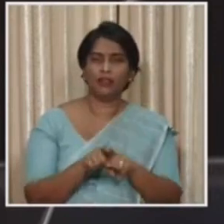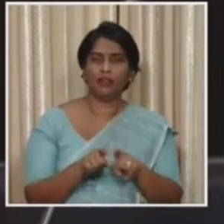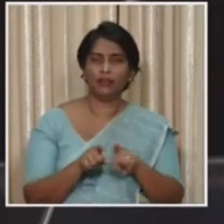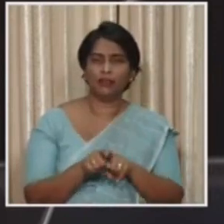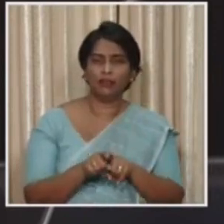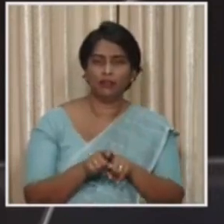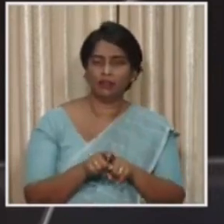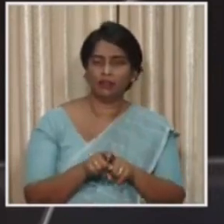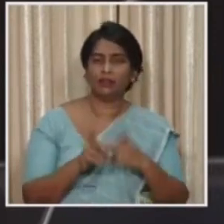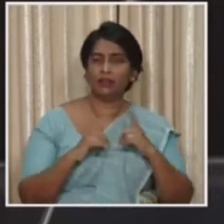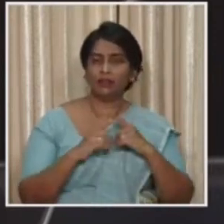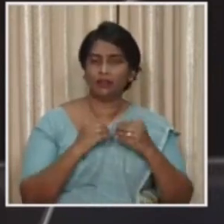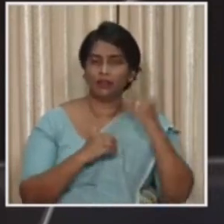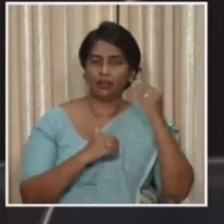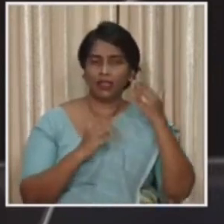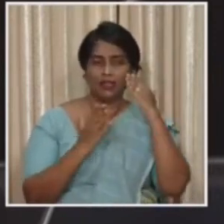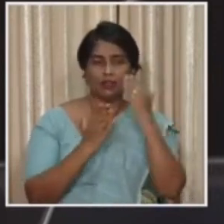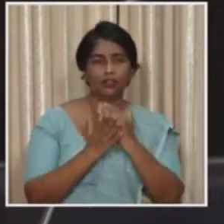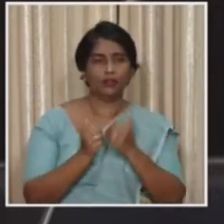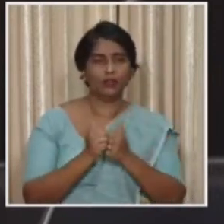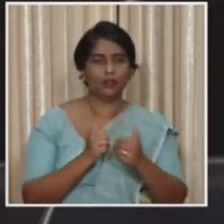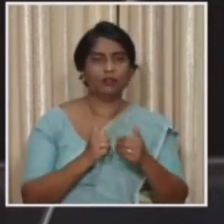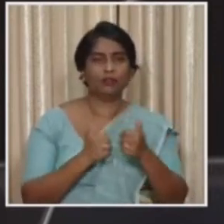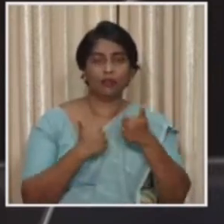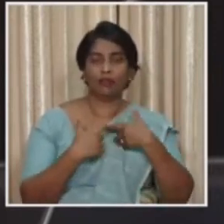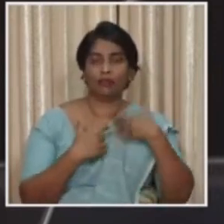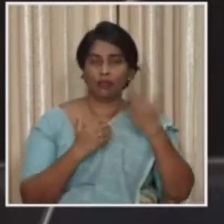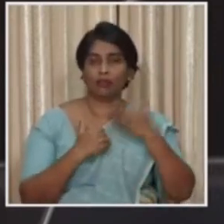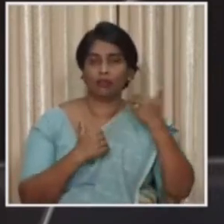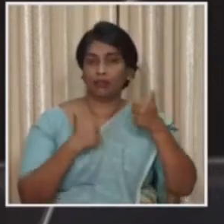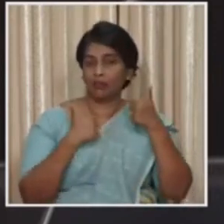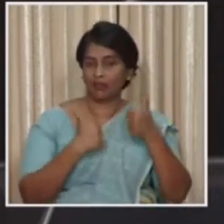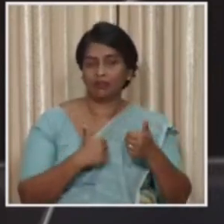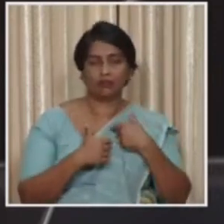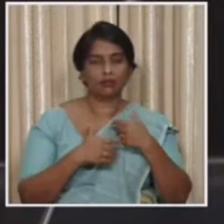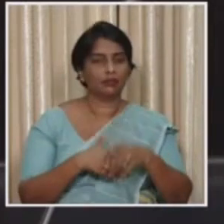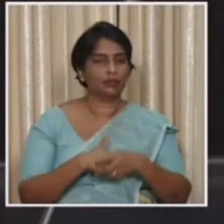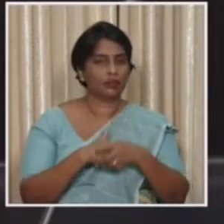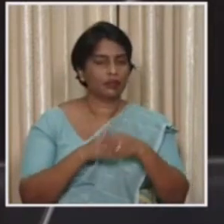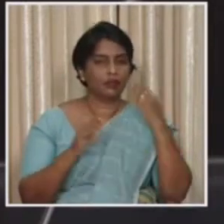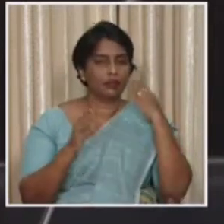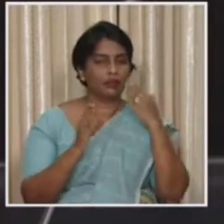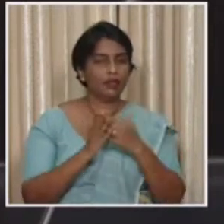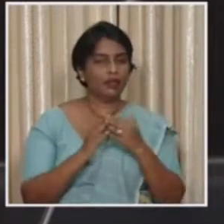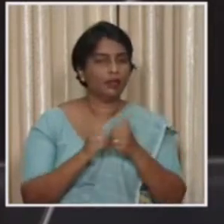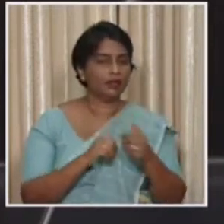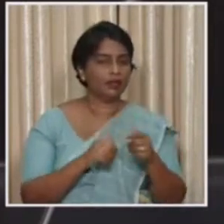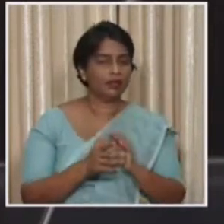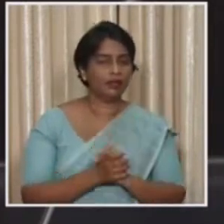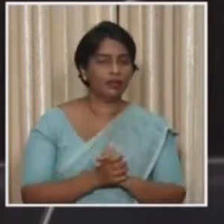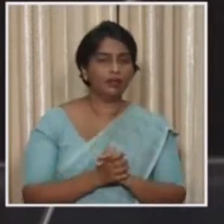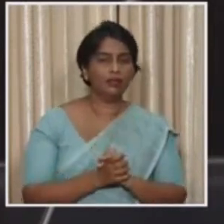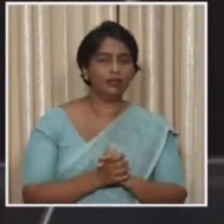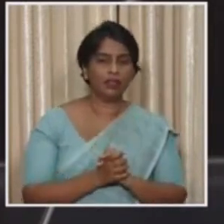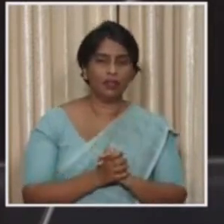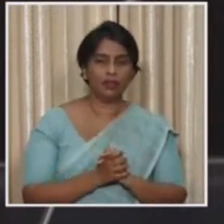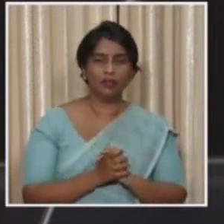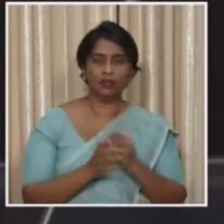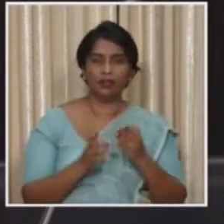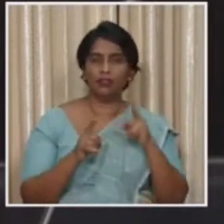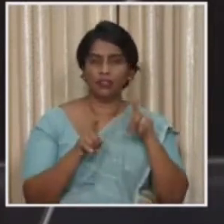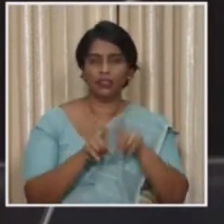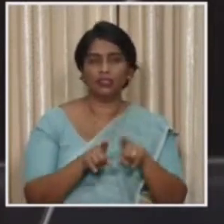தாயுடைய இழப்பால் அவரும் அவருடைய குடும்பத்தினரும் அவருடைய ஆதரவாளர்களும் படுகின்ற வேதனையில் நாங்களும் பங்கு கொள்கின்றோம் என்று